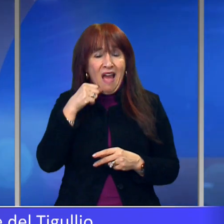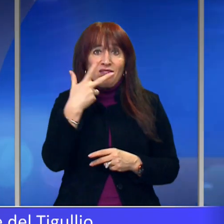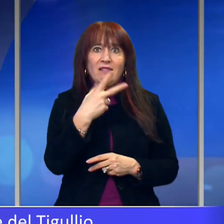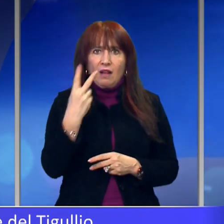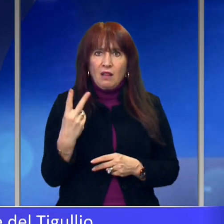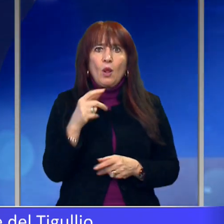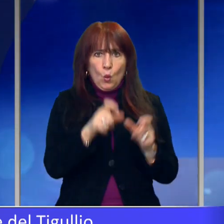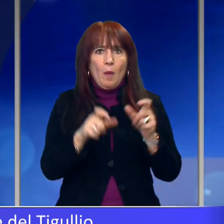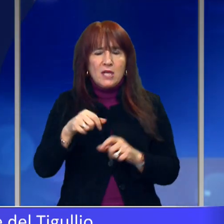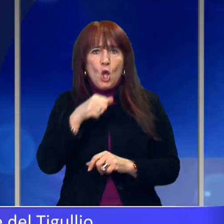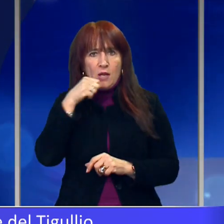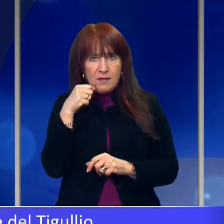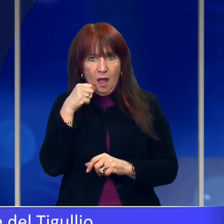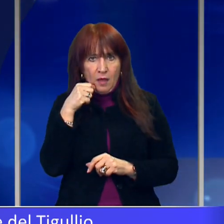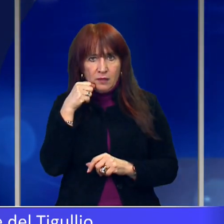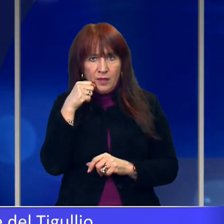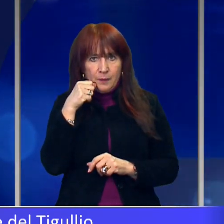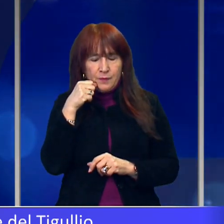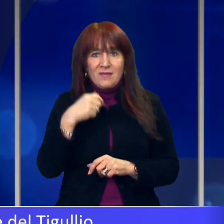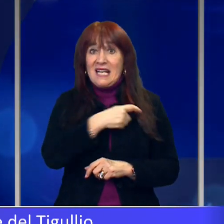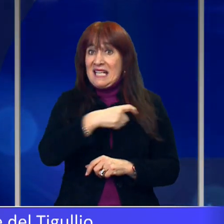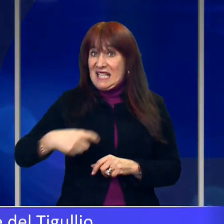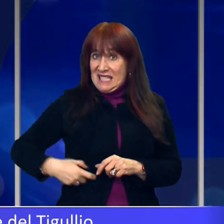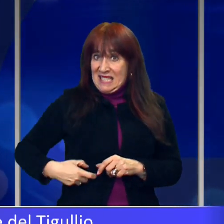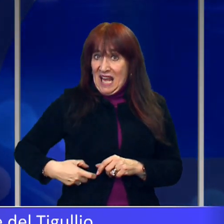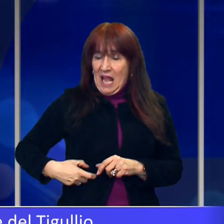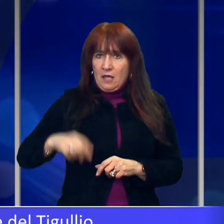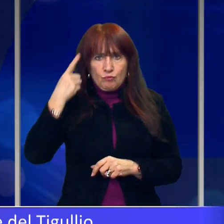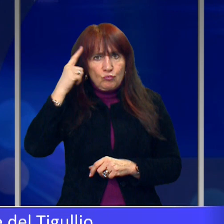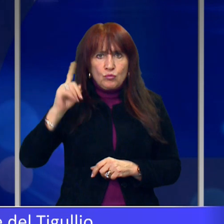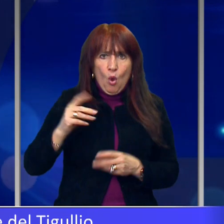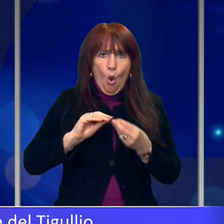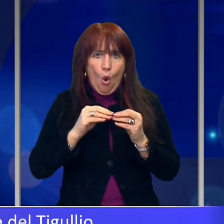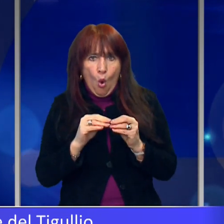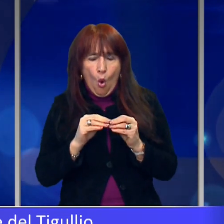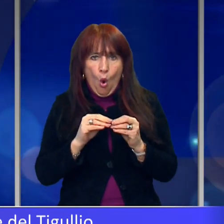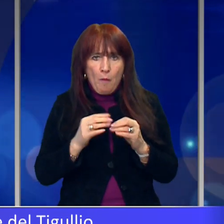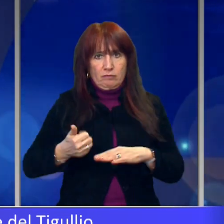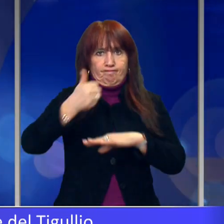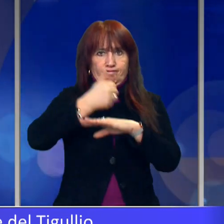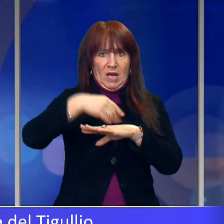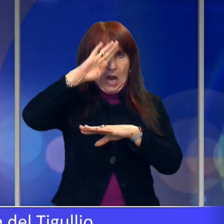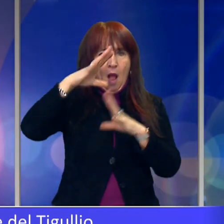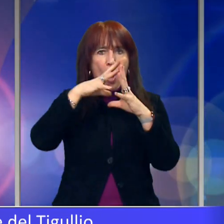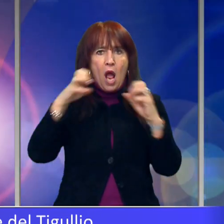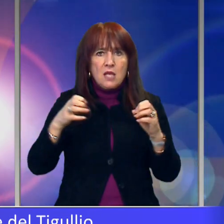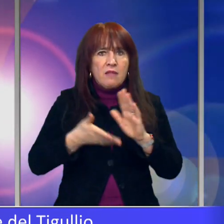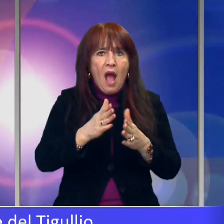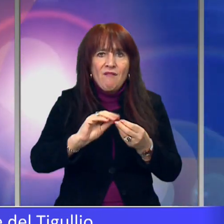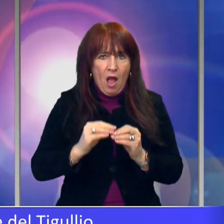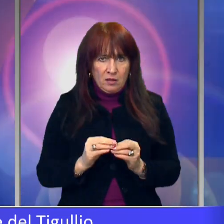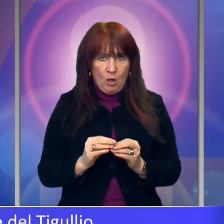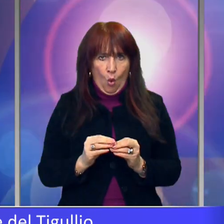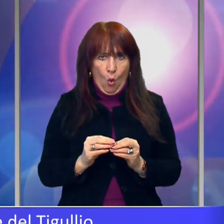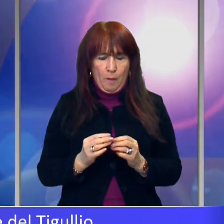complessivi i sindacati non sanno come la proprietà dell'azienda intenda a